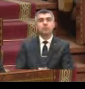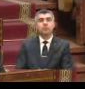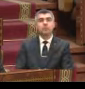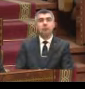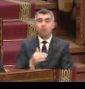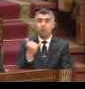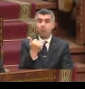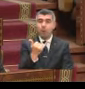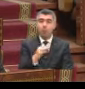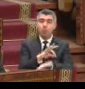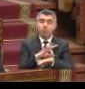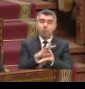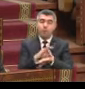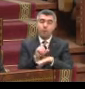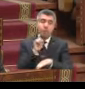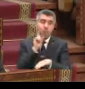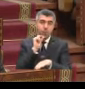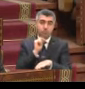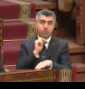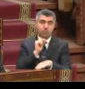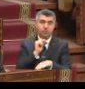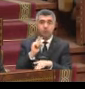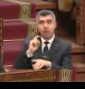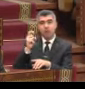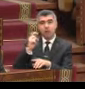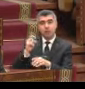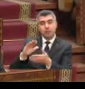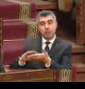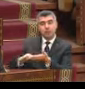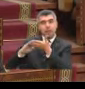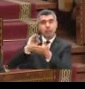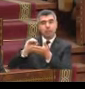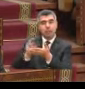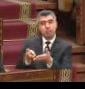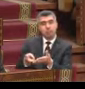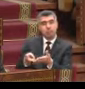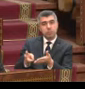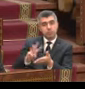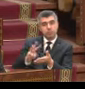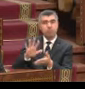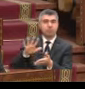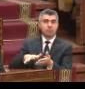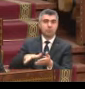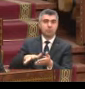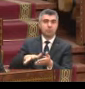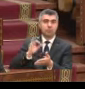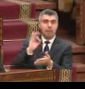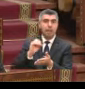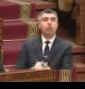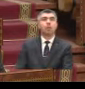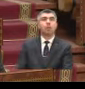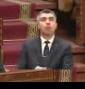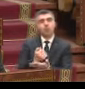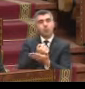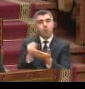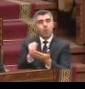هنا فئة الموظفين وما بينها رفع الأجر الأدنى بالقطاع العام إلى 3500 درهم صافية، وحذف